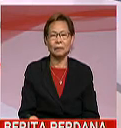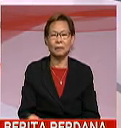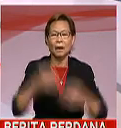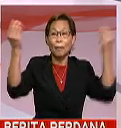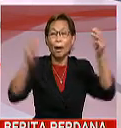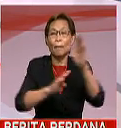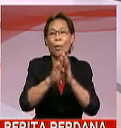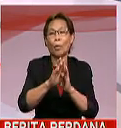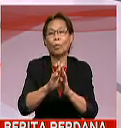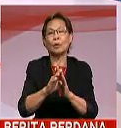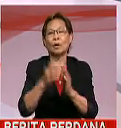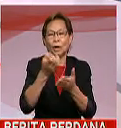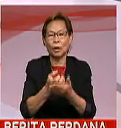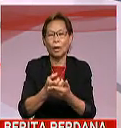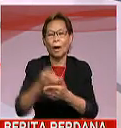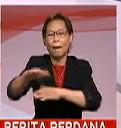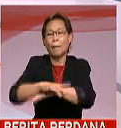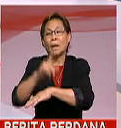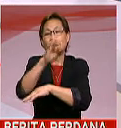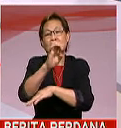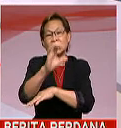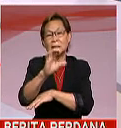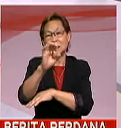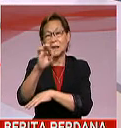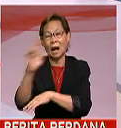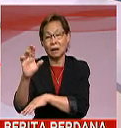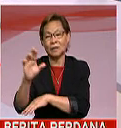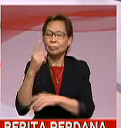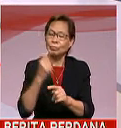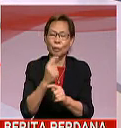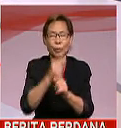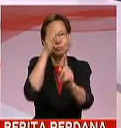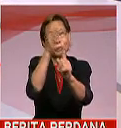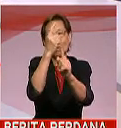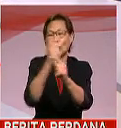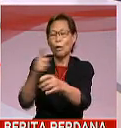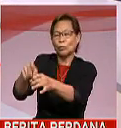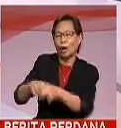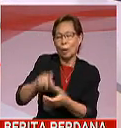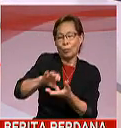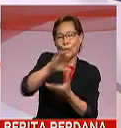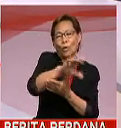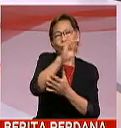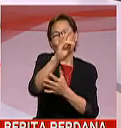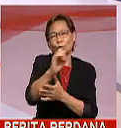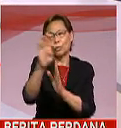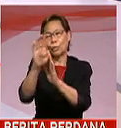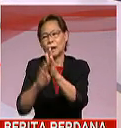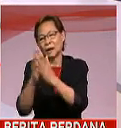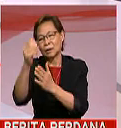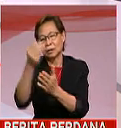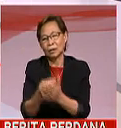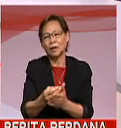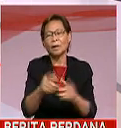Majlis Pembangunan Wilayah Ekonomi Pantai Timur ECERDC mengekalkan sasaran untuk menarik nilai pelaburan RM70 bilion